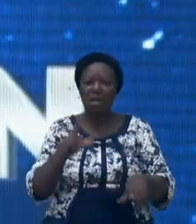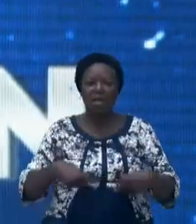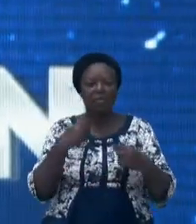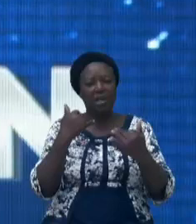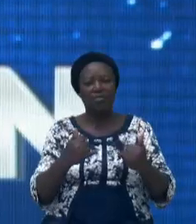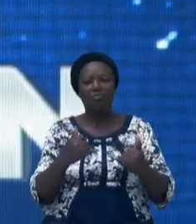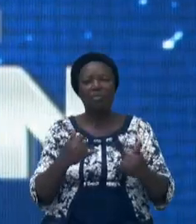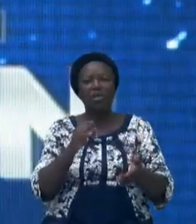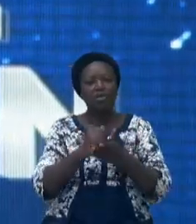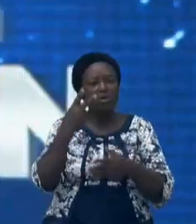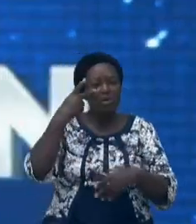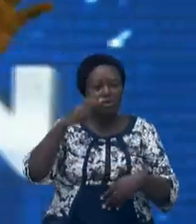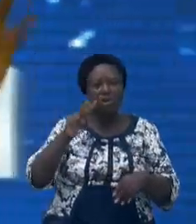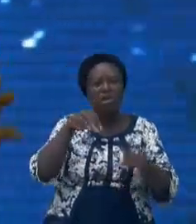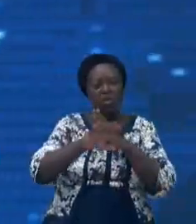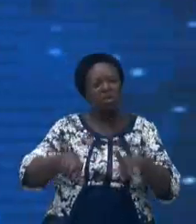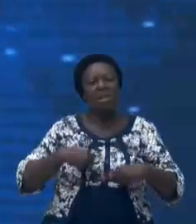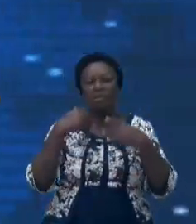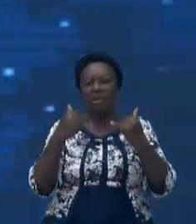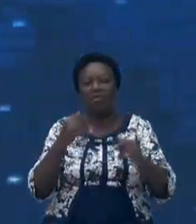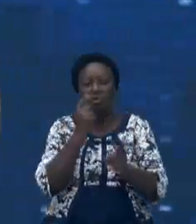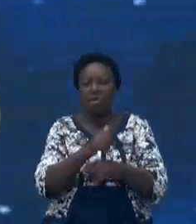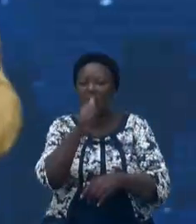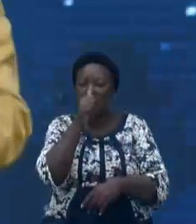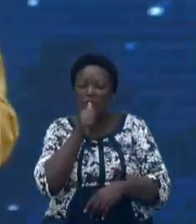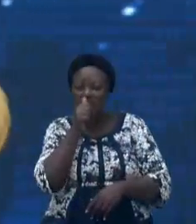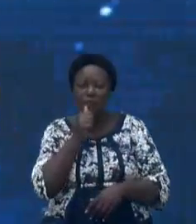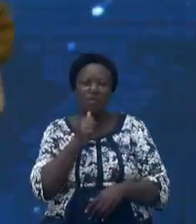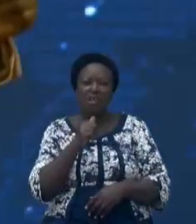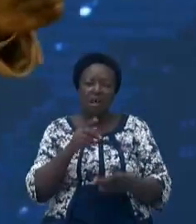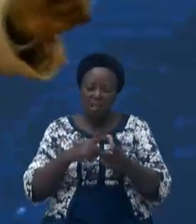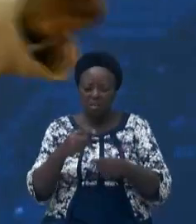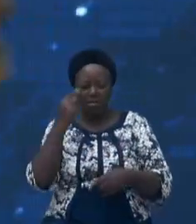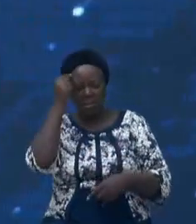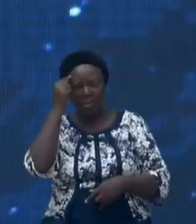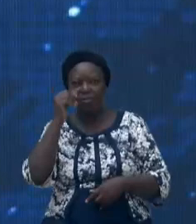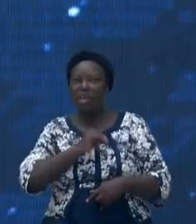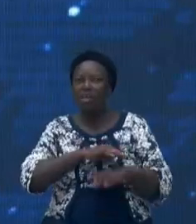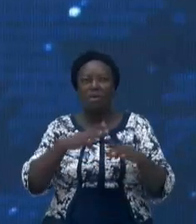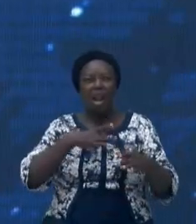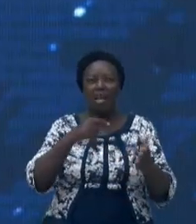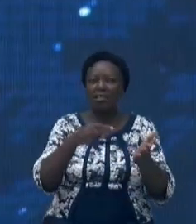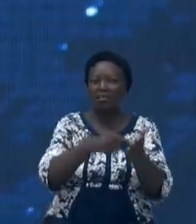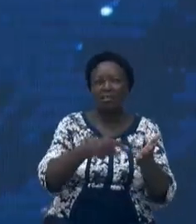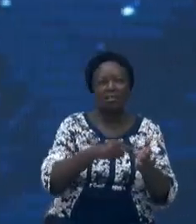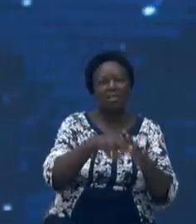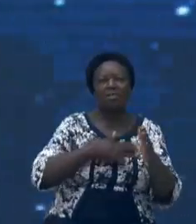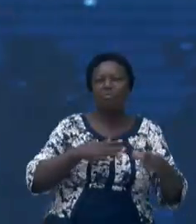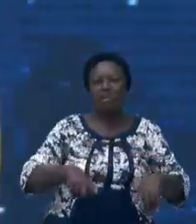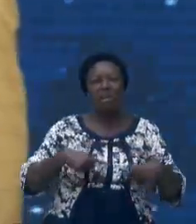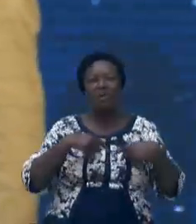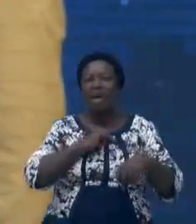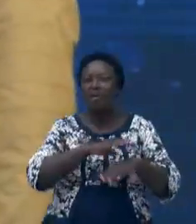personnellement en privé et regarde je n'aime pas ceux ci dans ma vie je